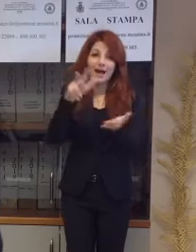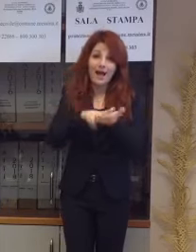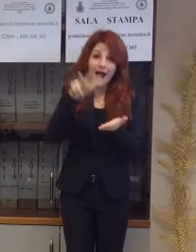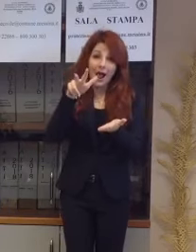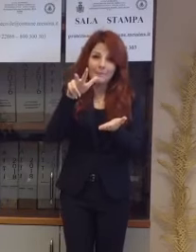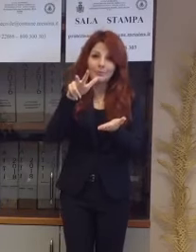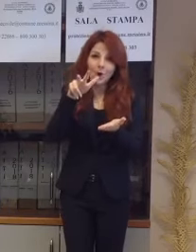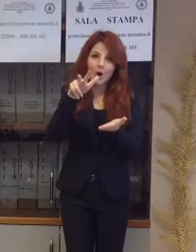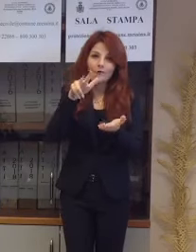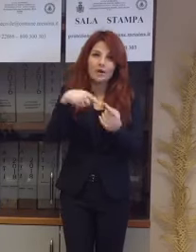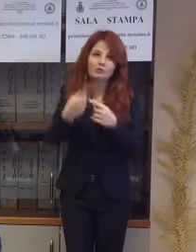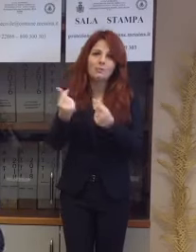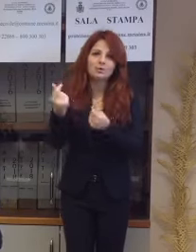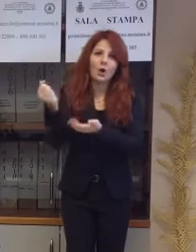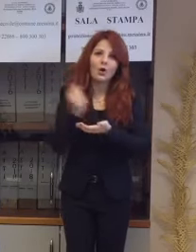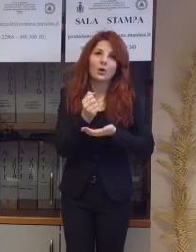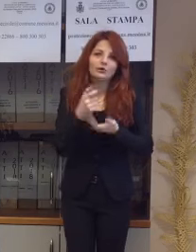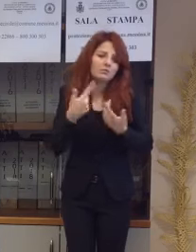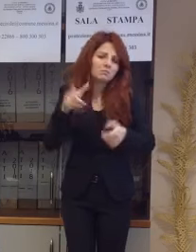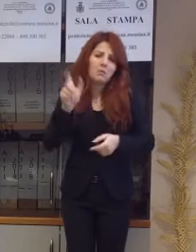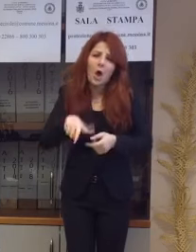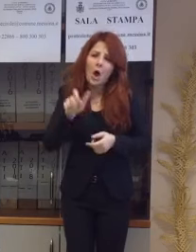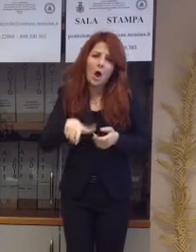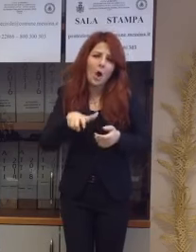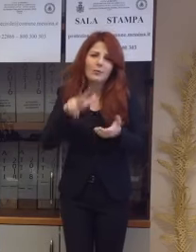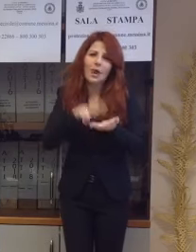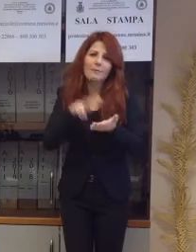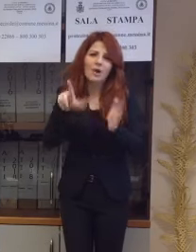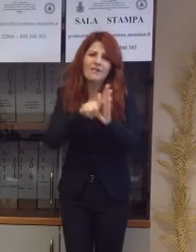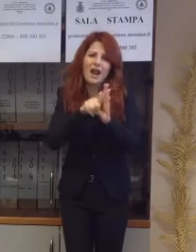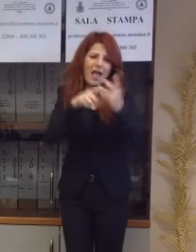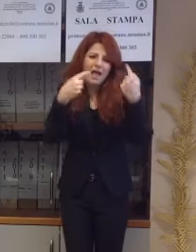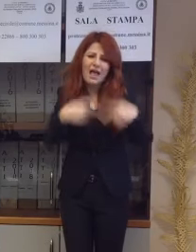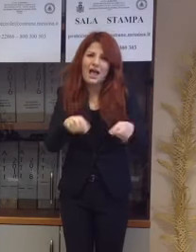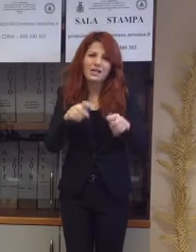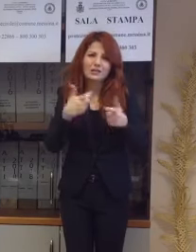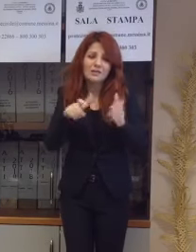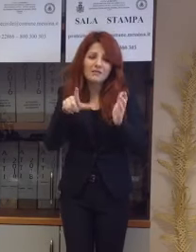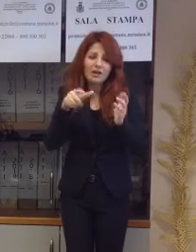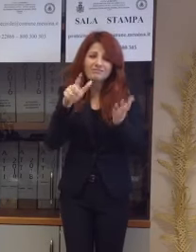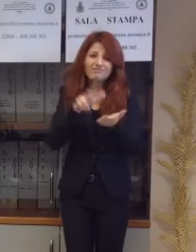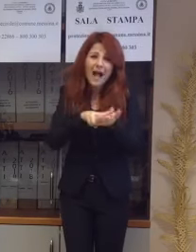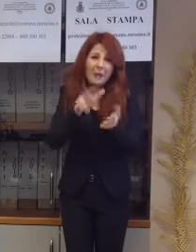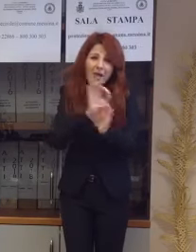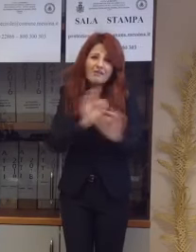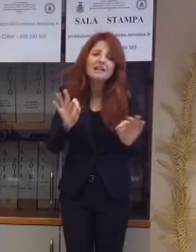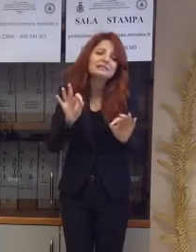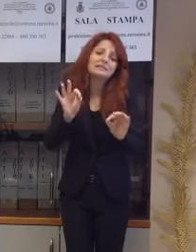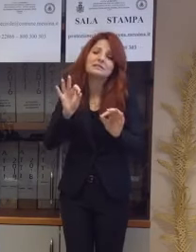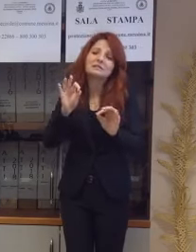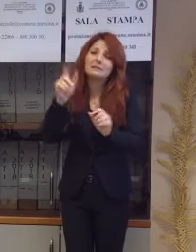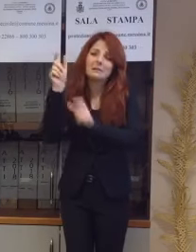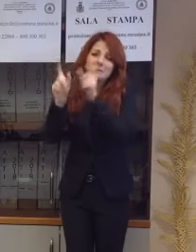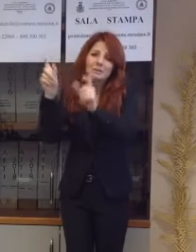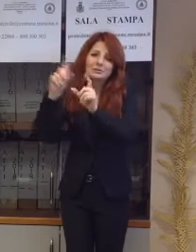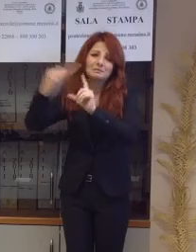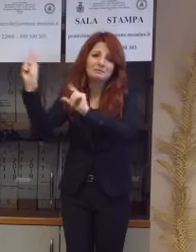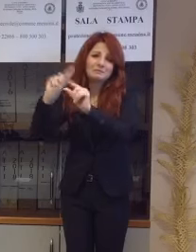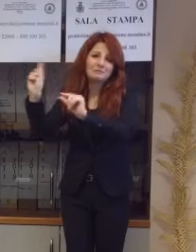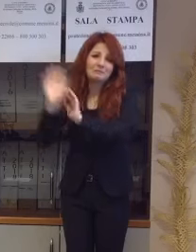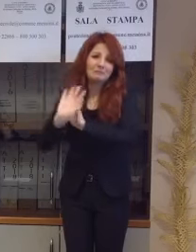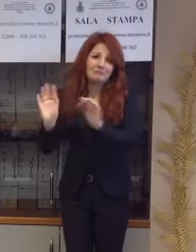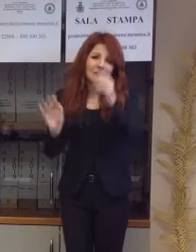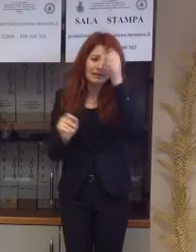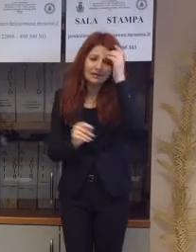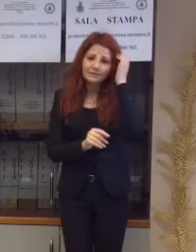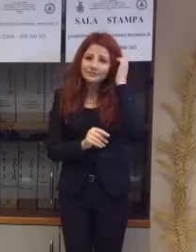casa. A casa, avete capito? Perché questo prevede lo statuto siciliano. E allora